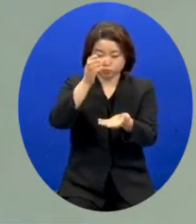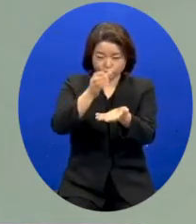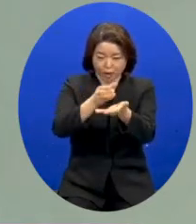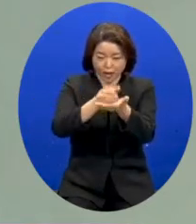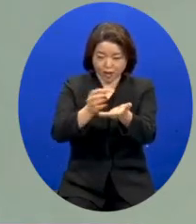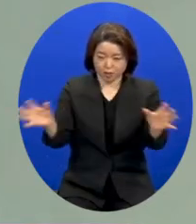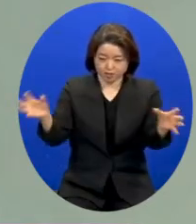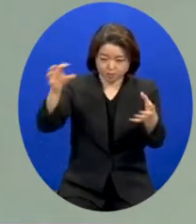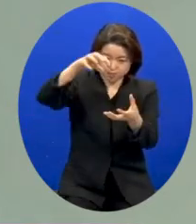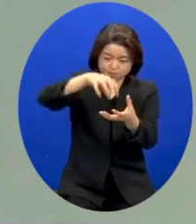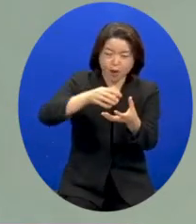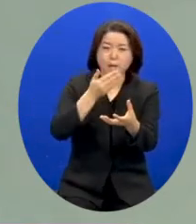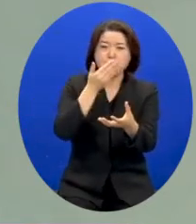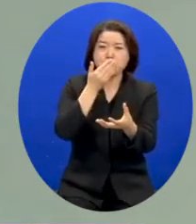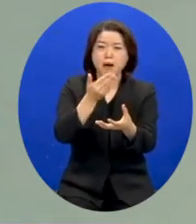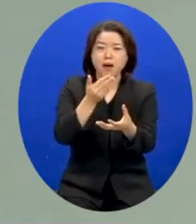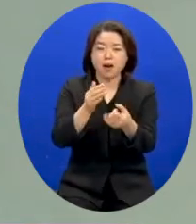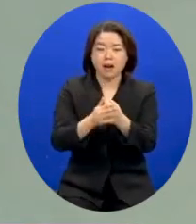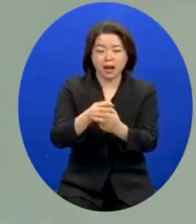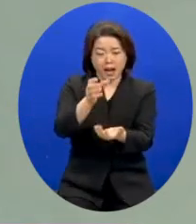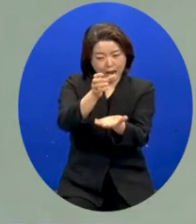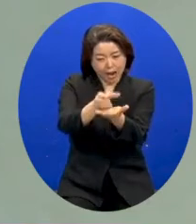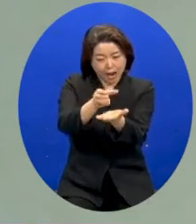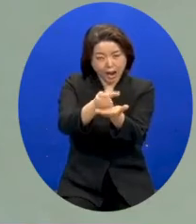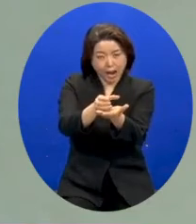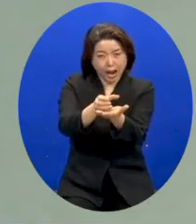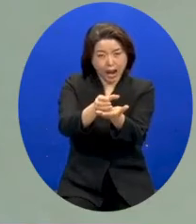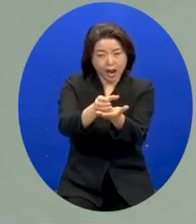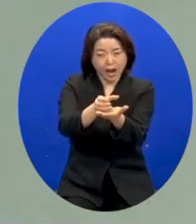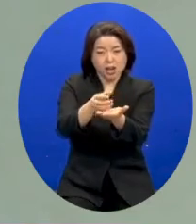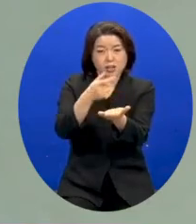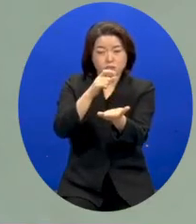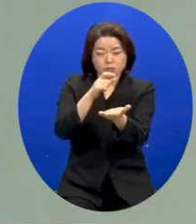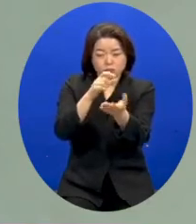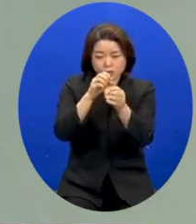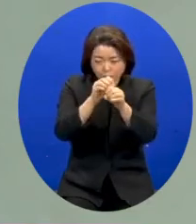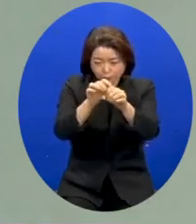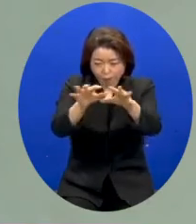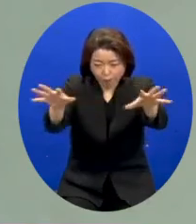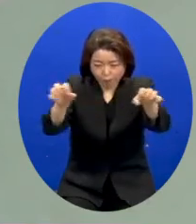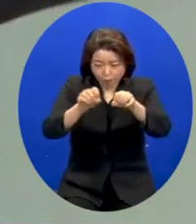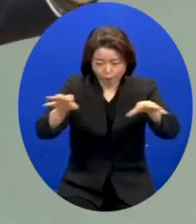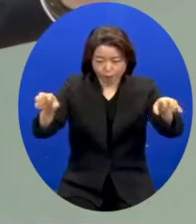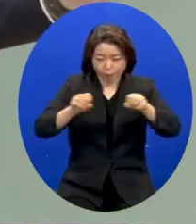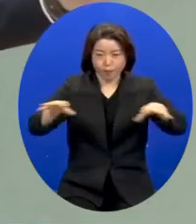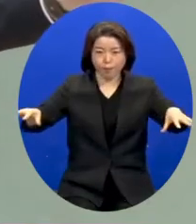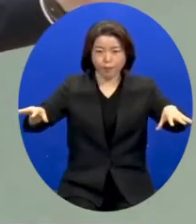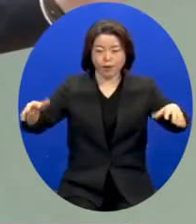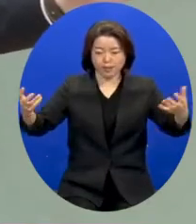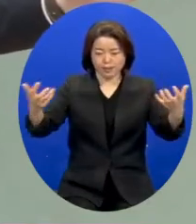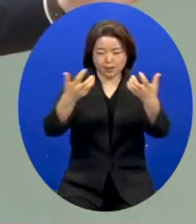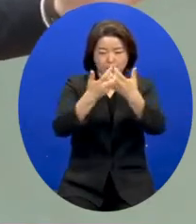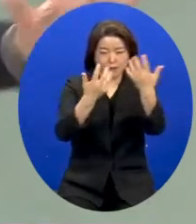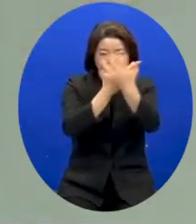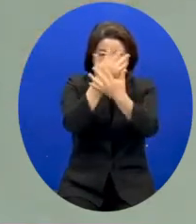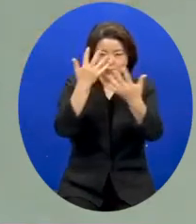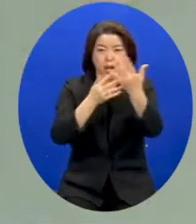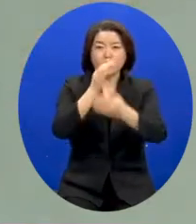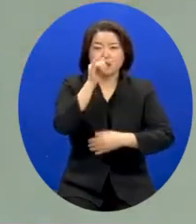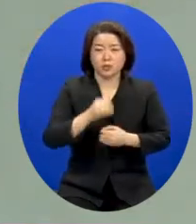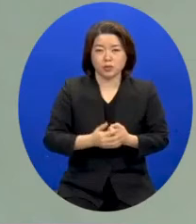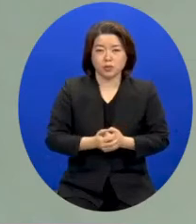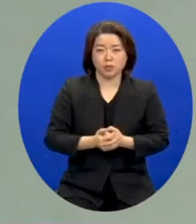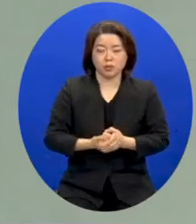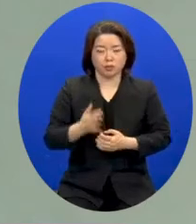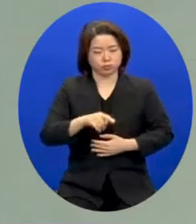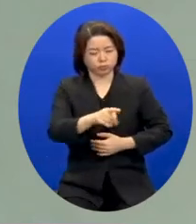겁니다. 그러니까 물 한 컵 정도의 물이 안개로 사방 1km를 가득 채우는 거죠.